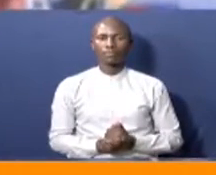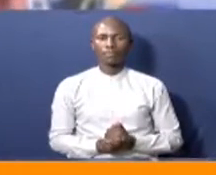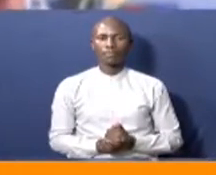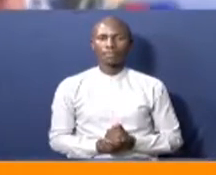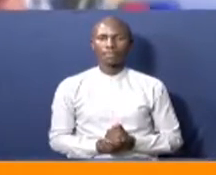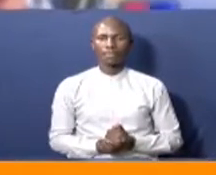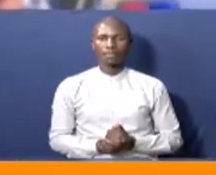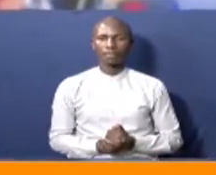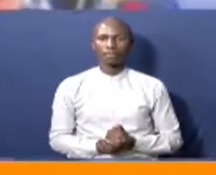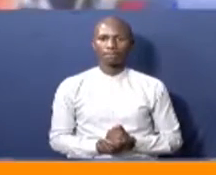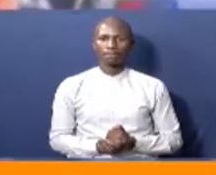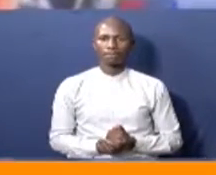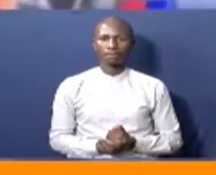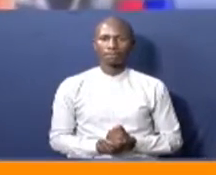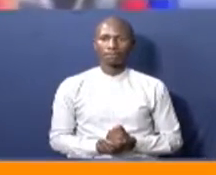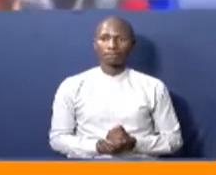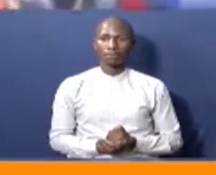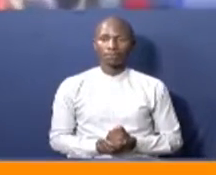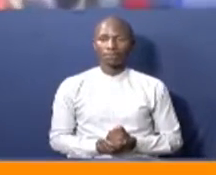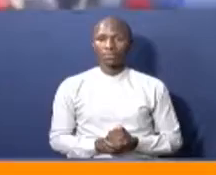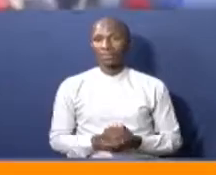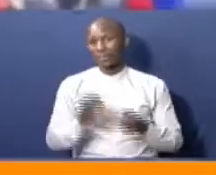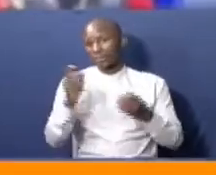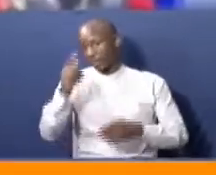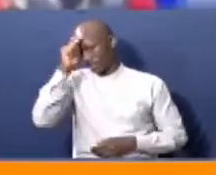Hata kama wabiyuziyo ni patie tu.